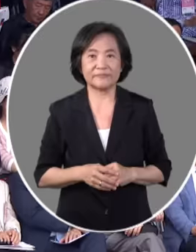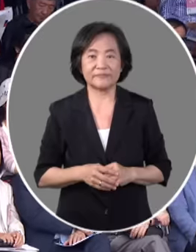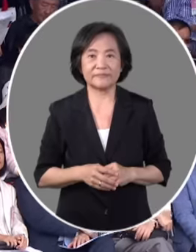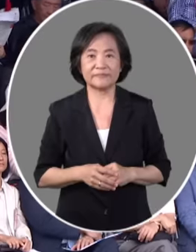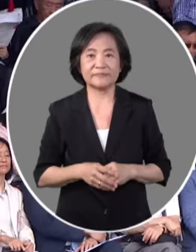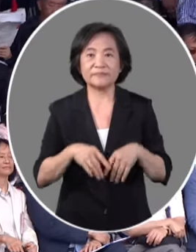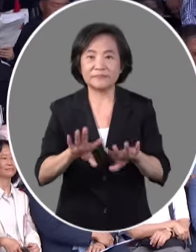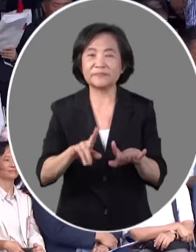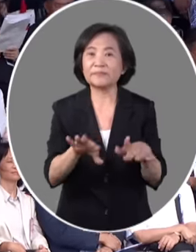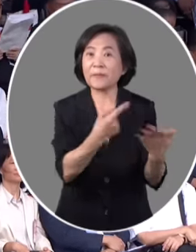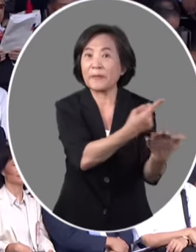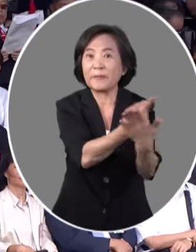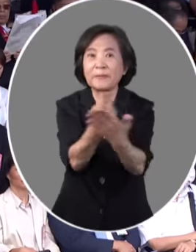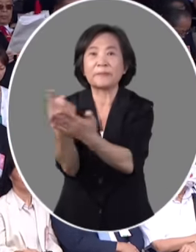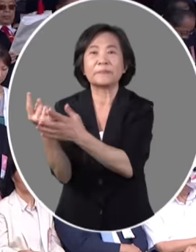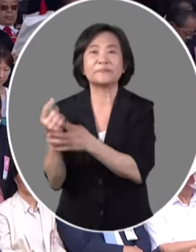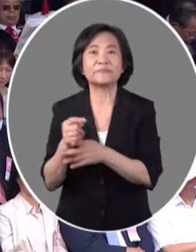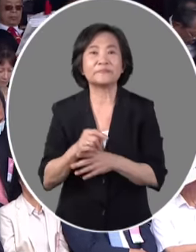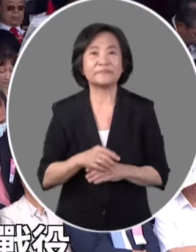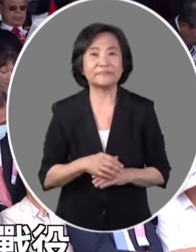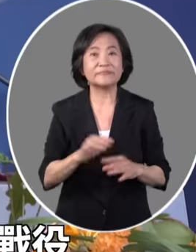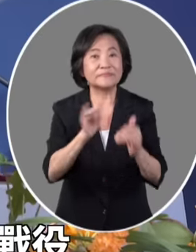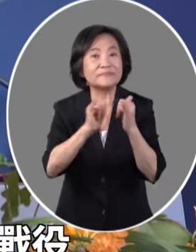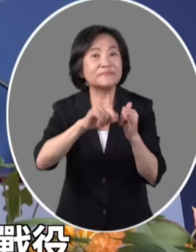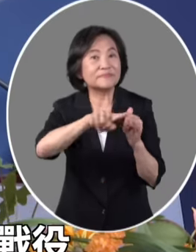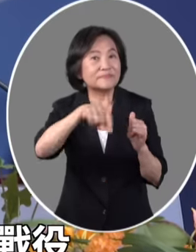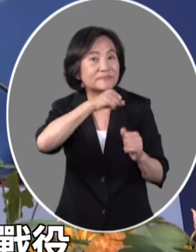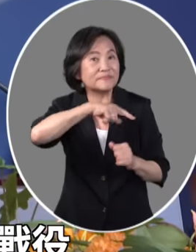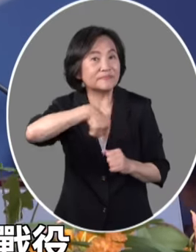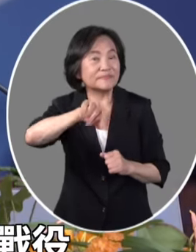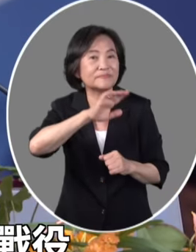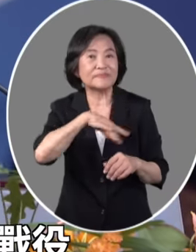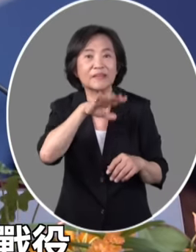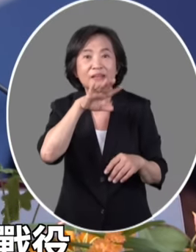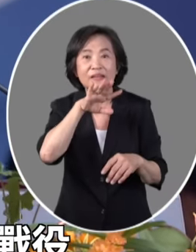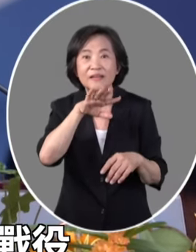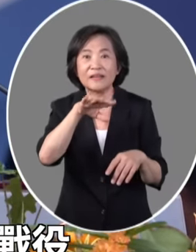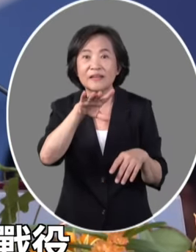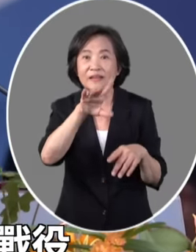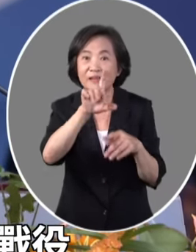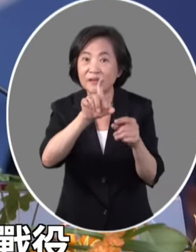各位国人同胞，无论是65年前的